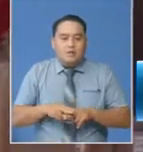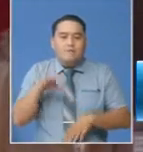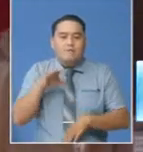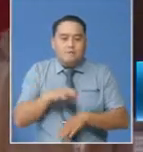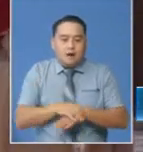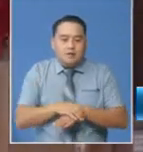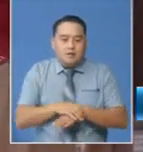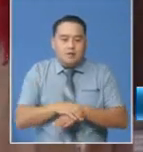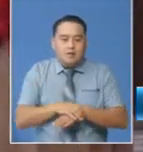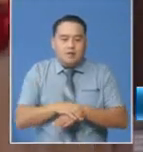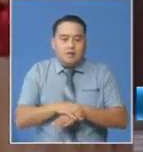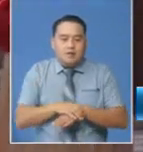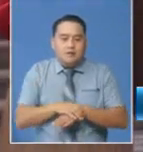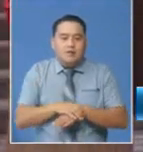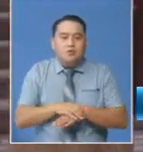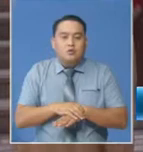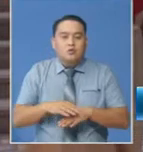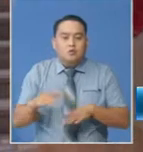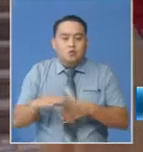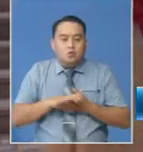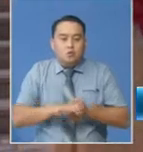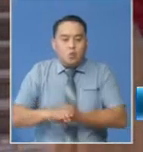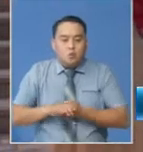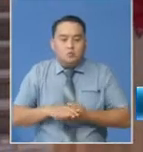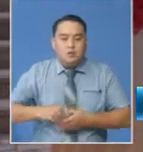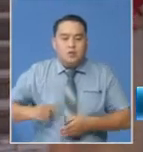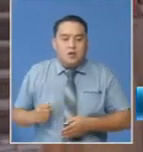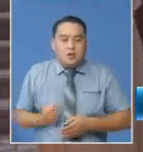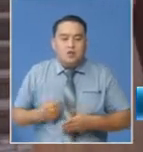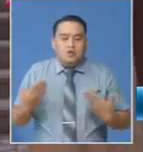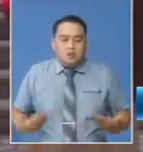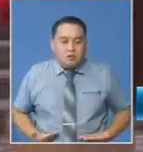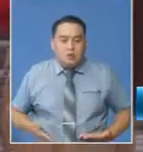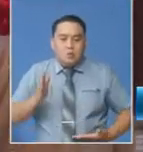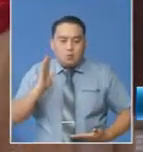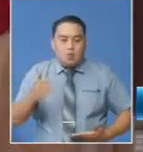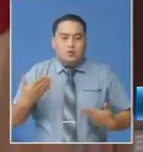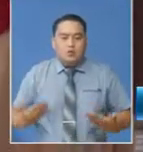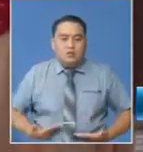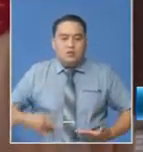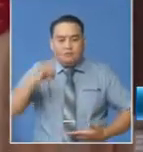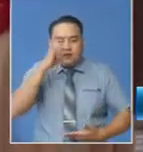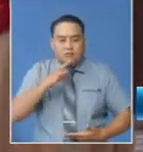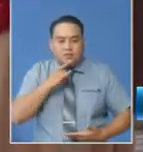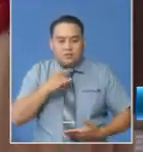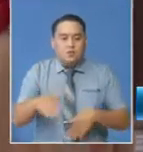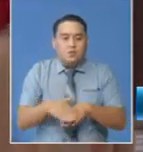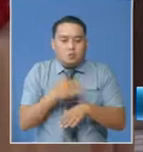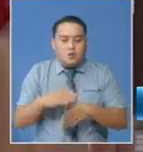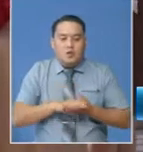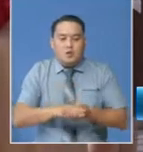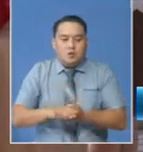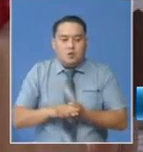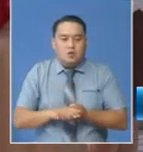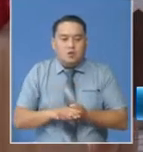факторов дружбы народов. Я скажу, что татары жили, живут и будут жить в Казахстане смирно, и никто